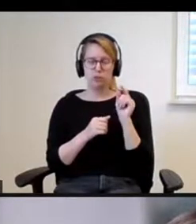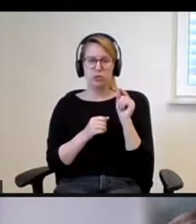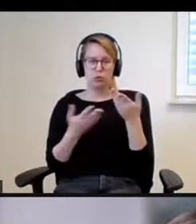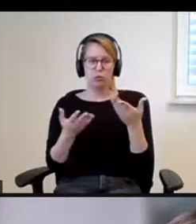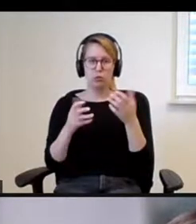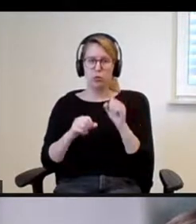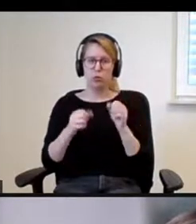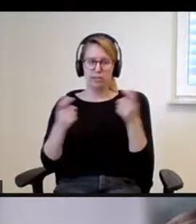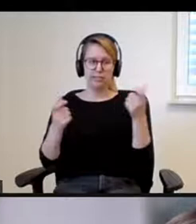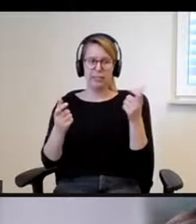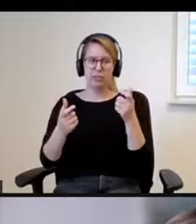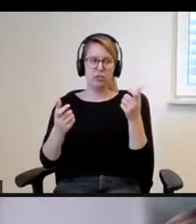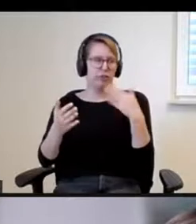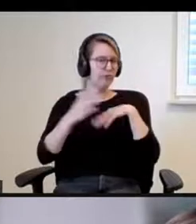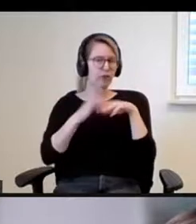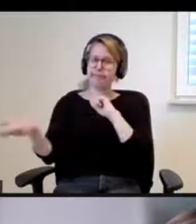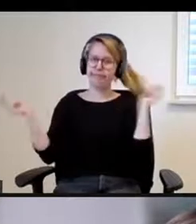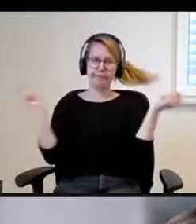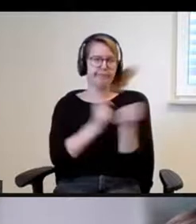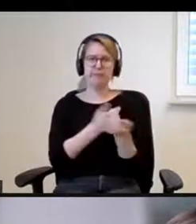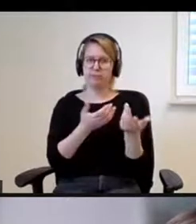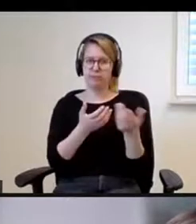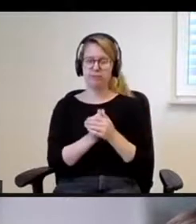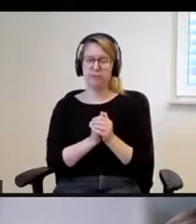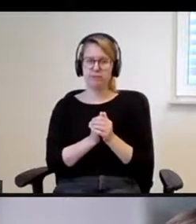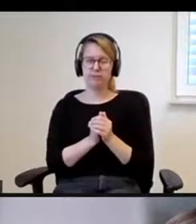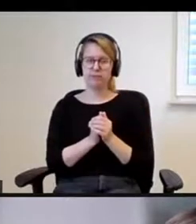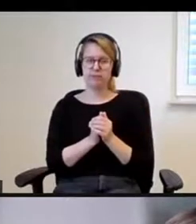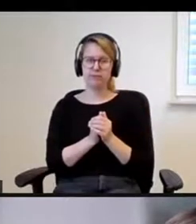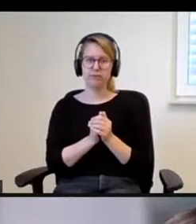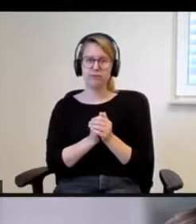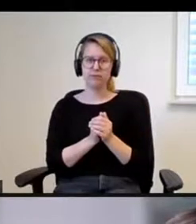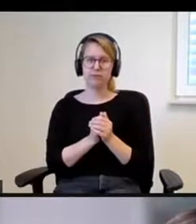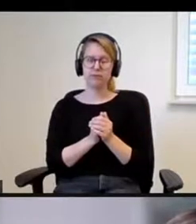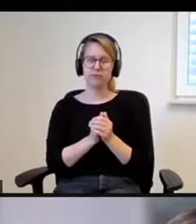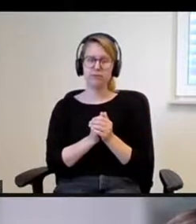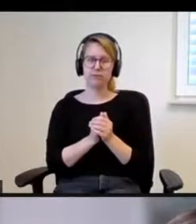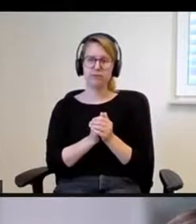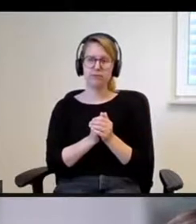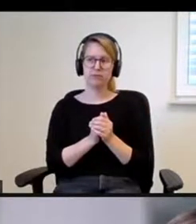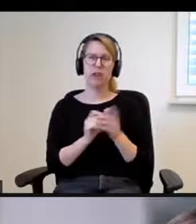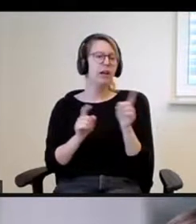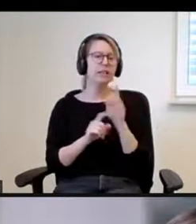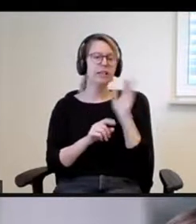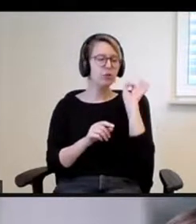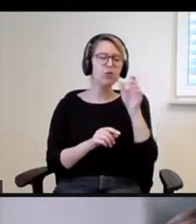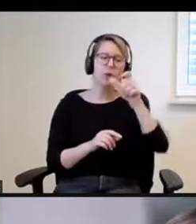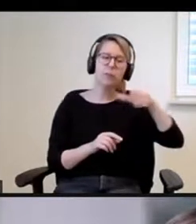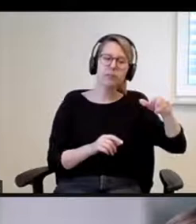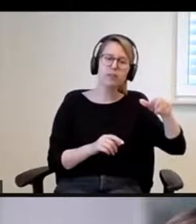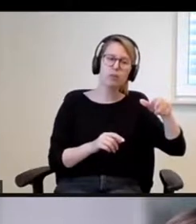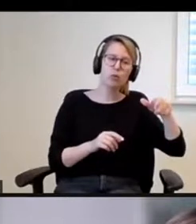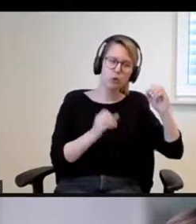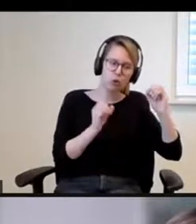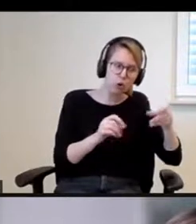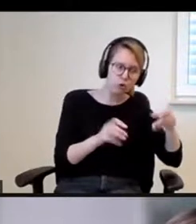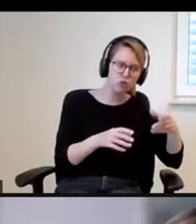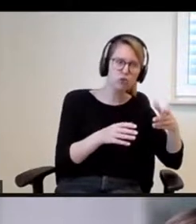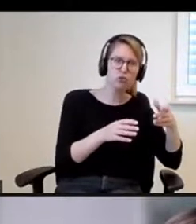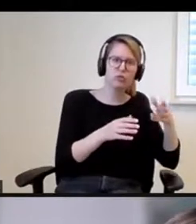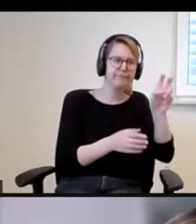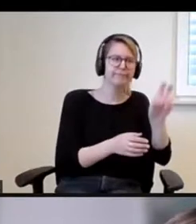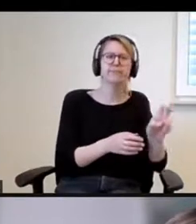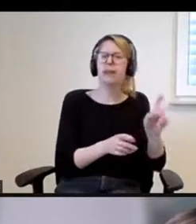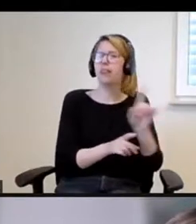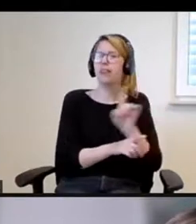on ne le fait pas pour la personne en fauteuil roulant, on le fait pour que la vie soit plus facile pour tout le